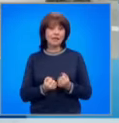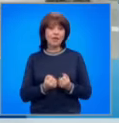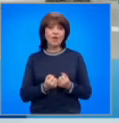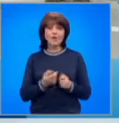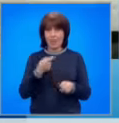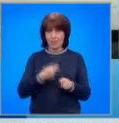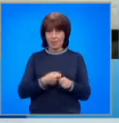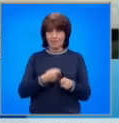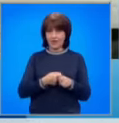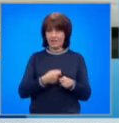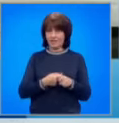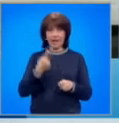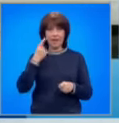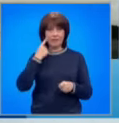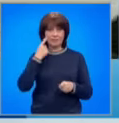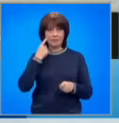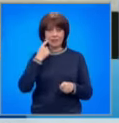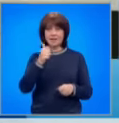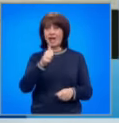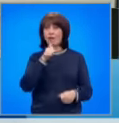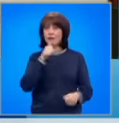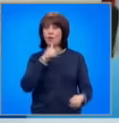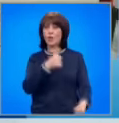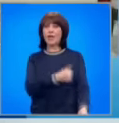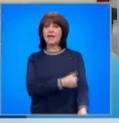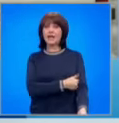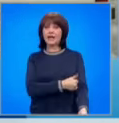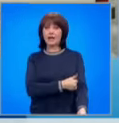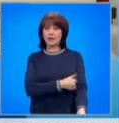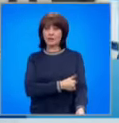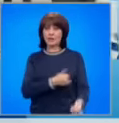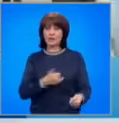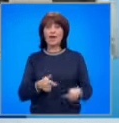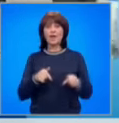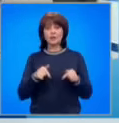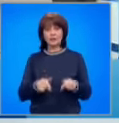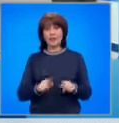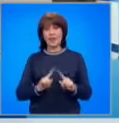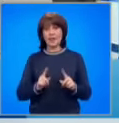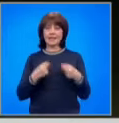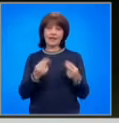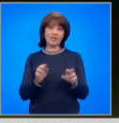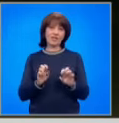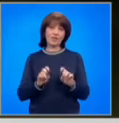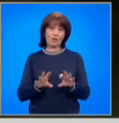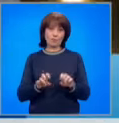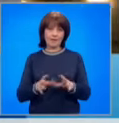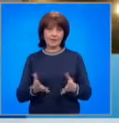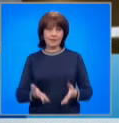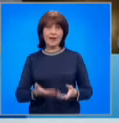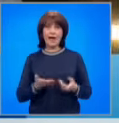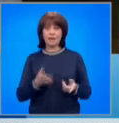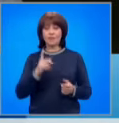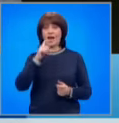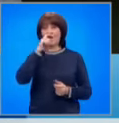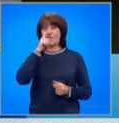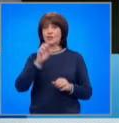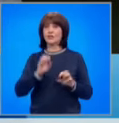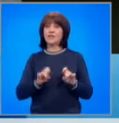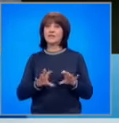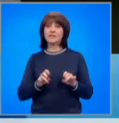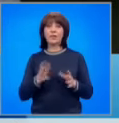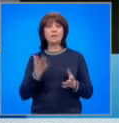на водача за алкохол и наркотици и какво е отчел. Той на този етап от полицията не дават такава информация. А това е важна информация, за